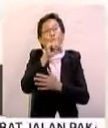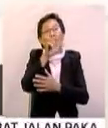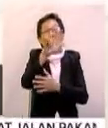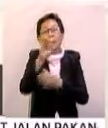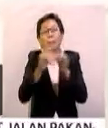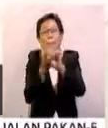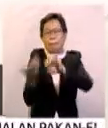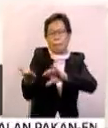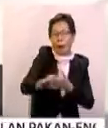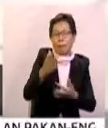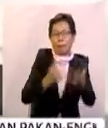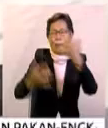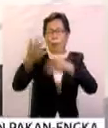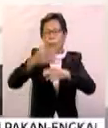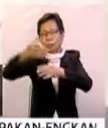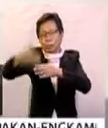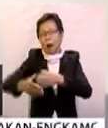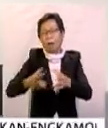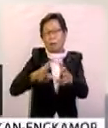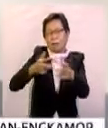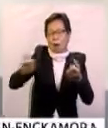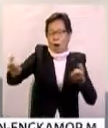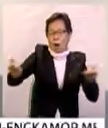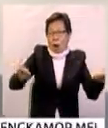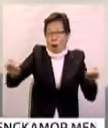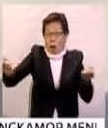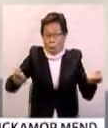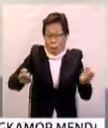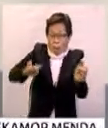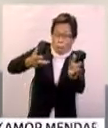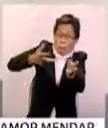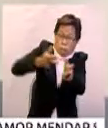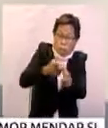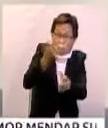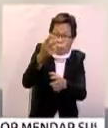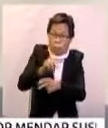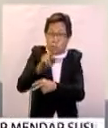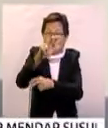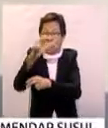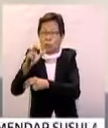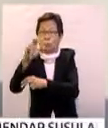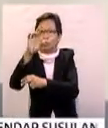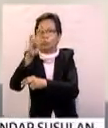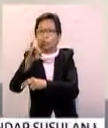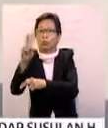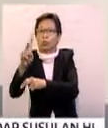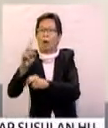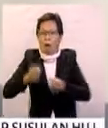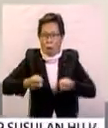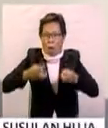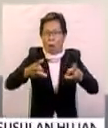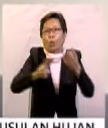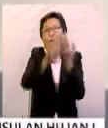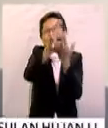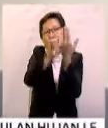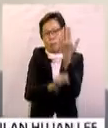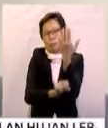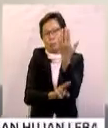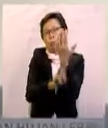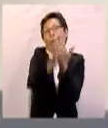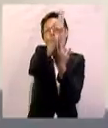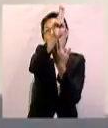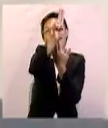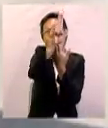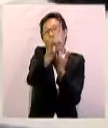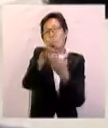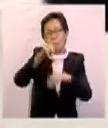meninggal dunia dalam kebakaran selepas kenderaannya terbabit dalam kemalangan di Kil 372 lebuhraya Utara Selatan arah utara